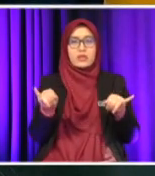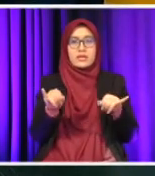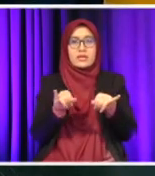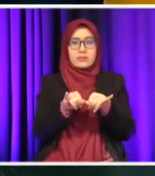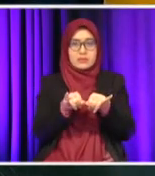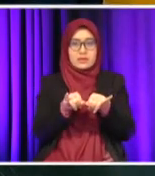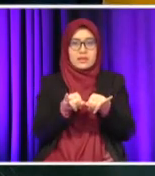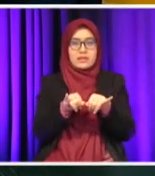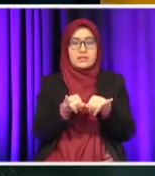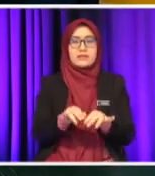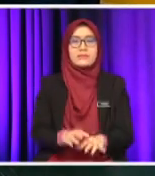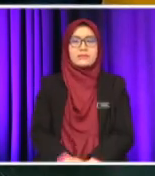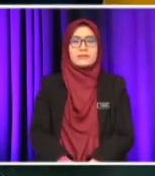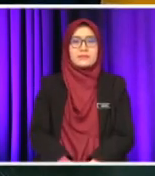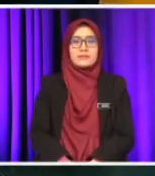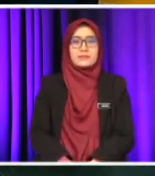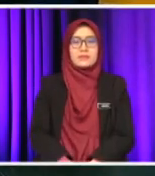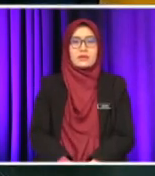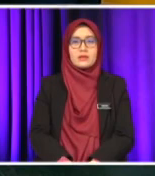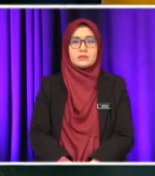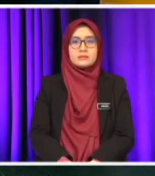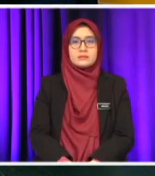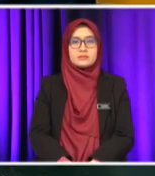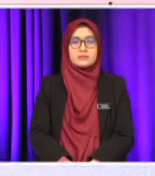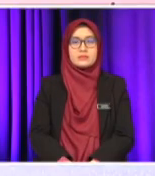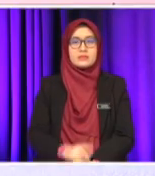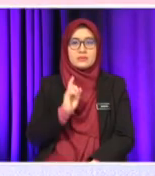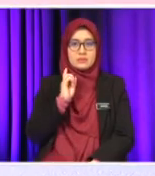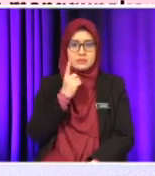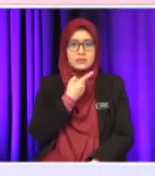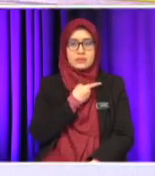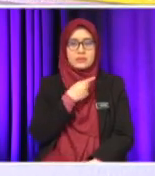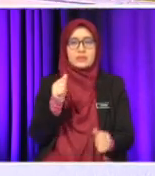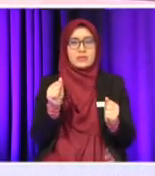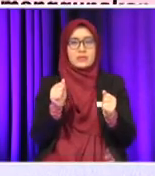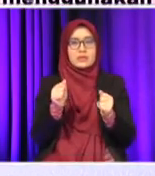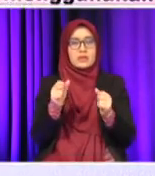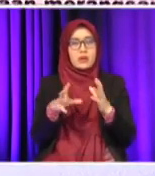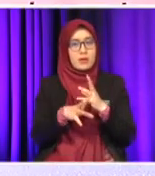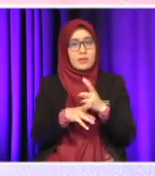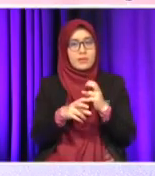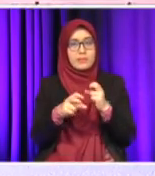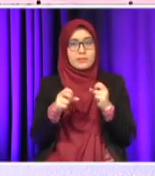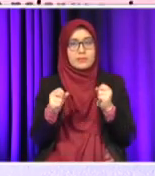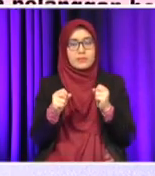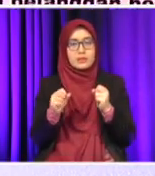dia lebih merasakan kita dapat mempengaruhi psikologi pembeli ataupun pengguna